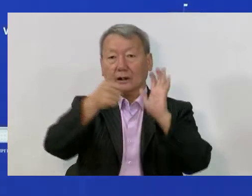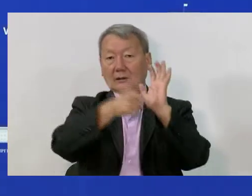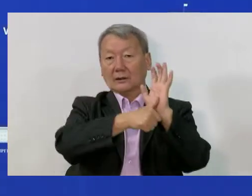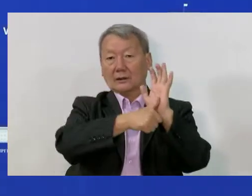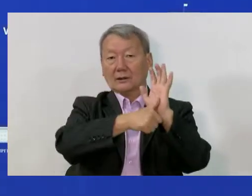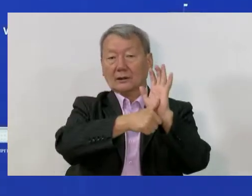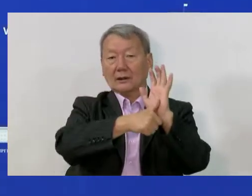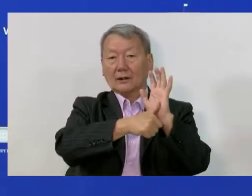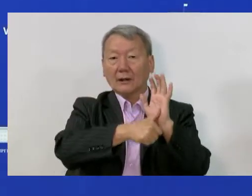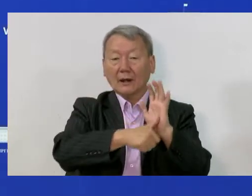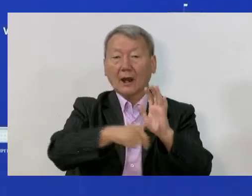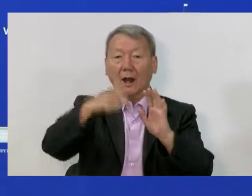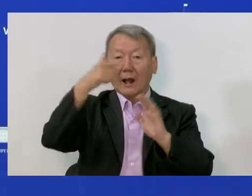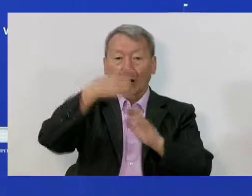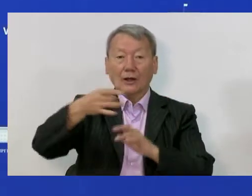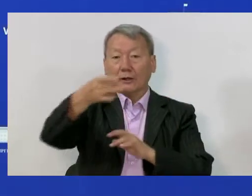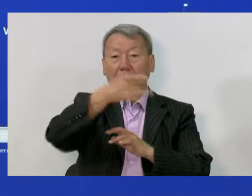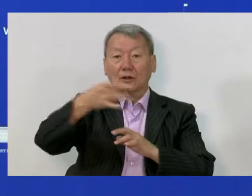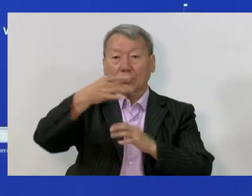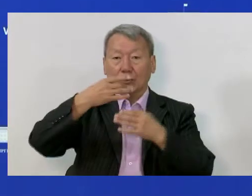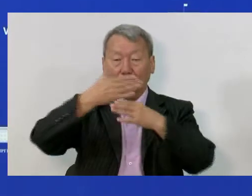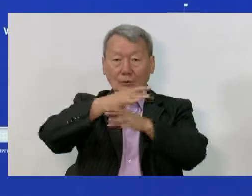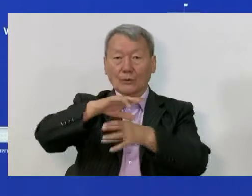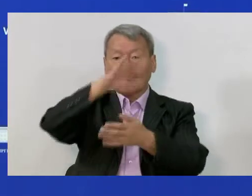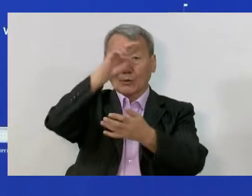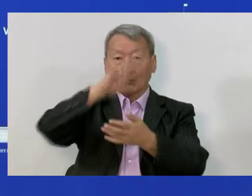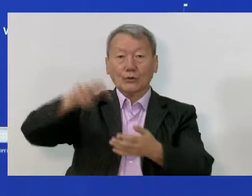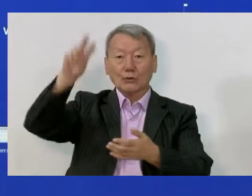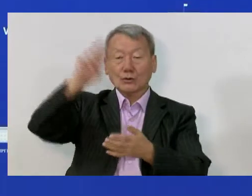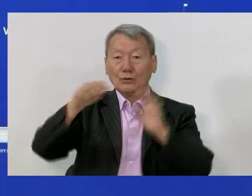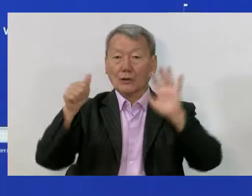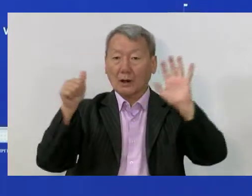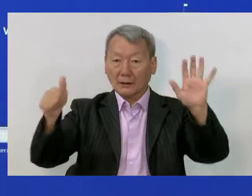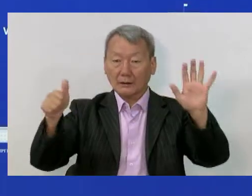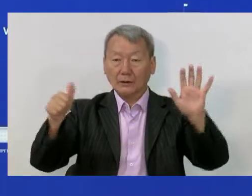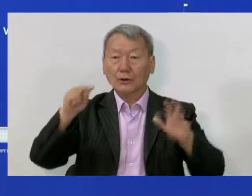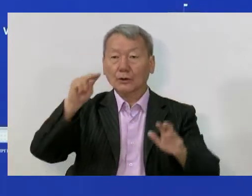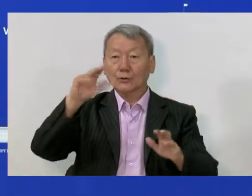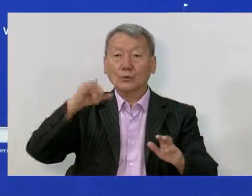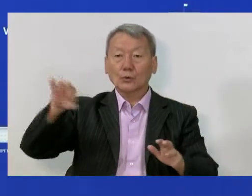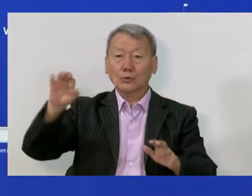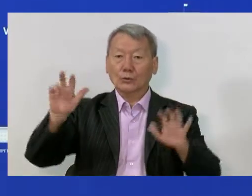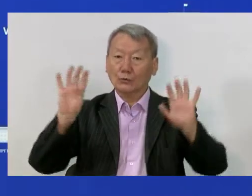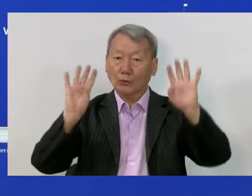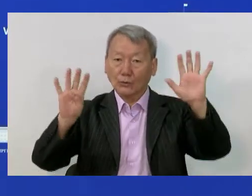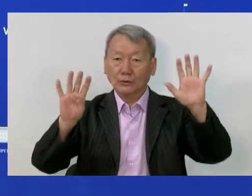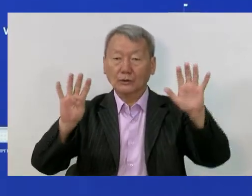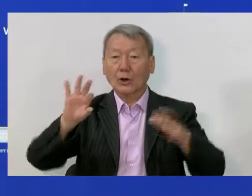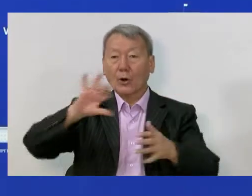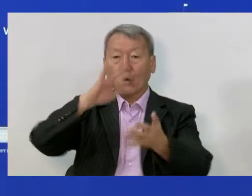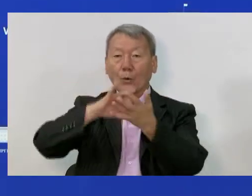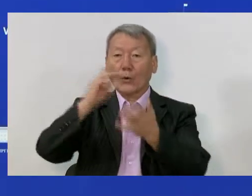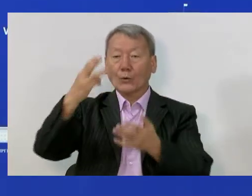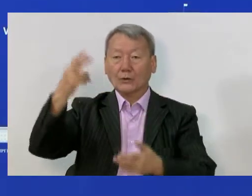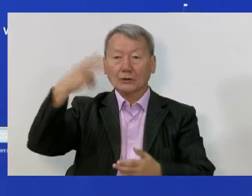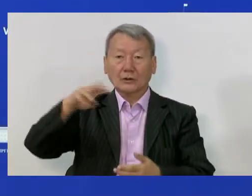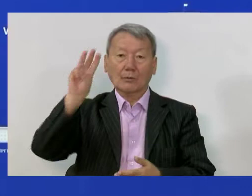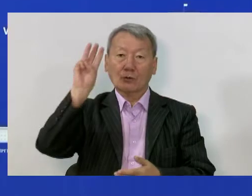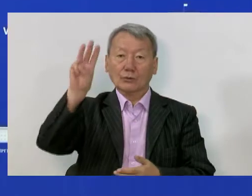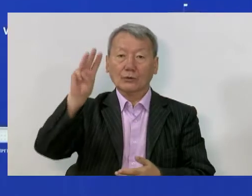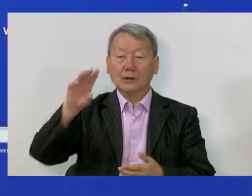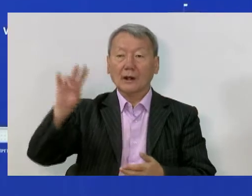түзді. Региондар бойынша Бішкек шарында 6 ұшыр, Чүй облысында 9, ұш шарында 23,